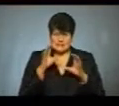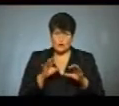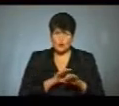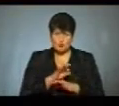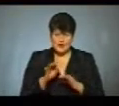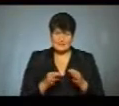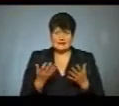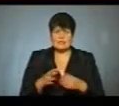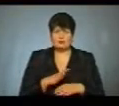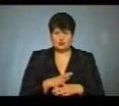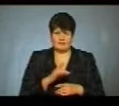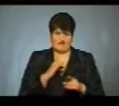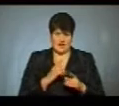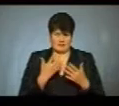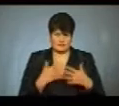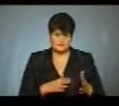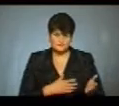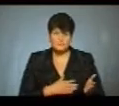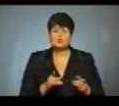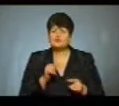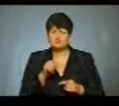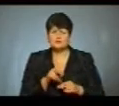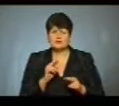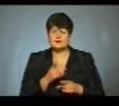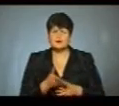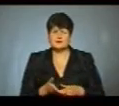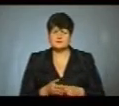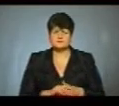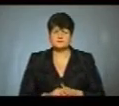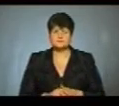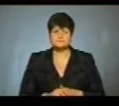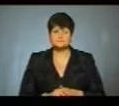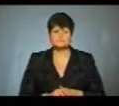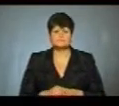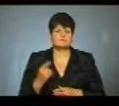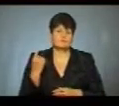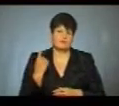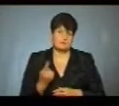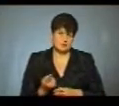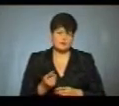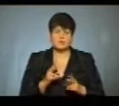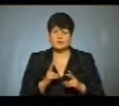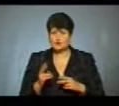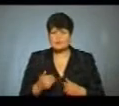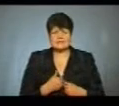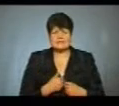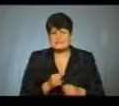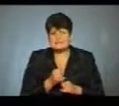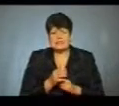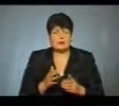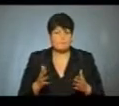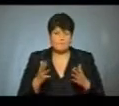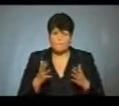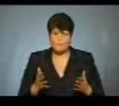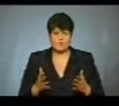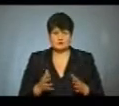які були в Раді. Що тут не так в цьому законопроєкті? Ну, перш за все, ніхто з нас не може